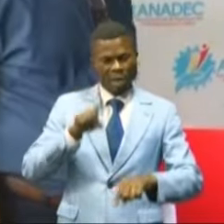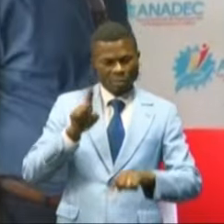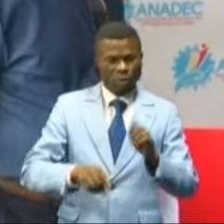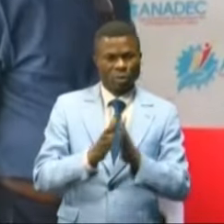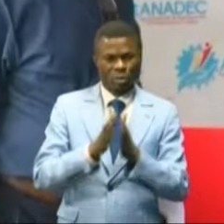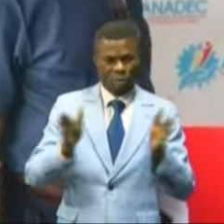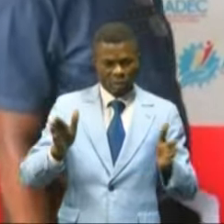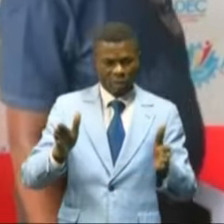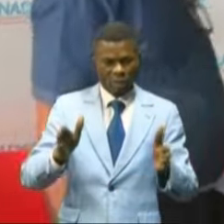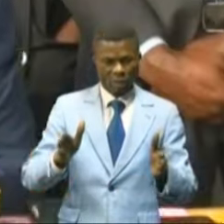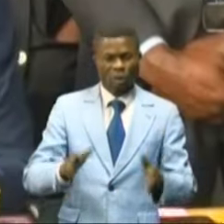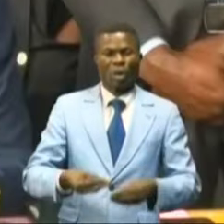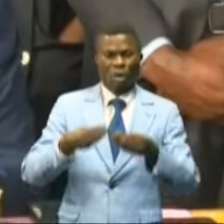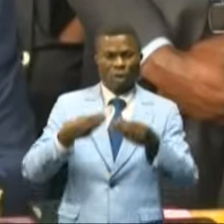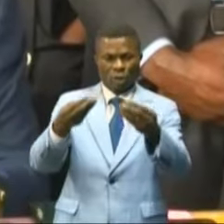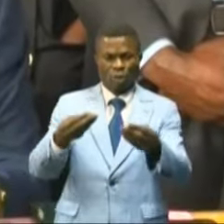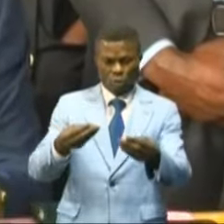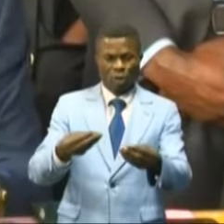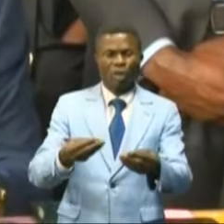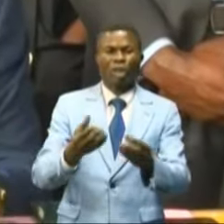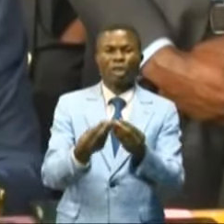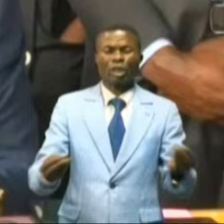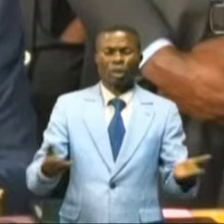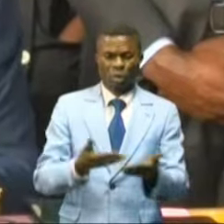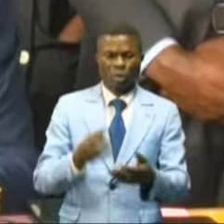de ramener ce fonds à l'ANADEC. Alors que